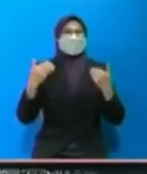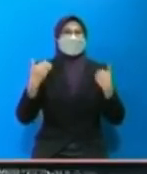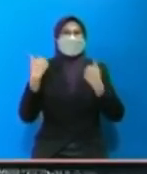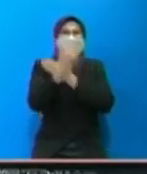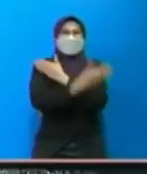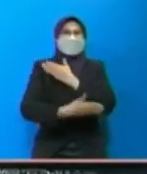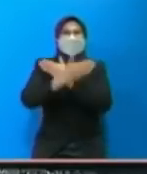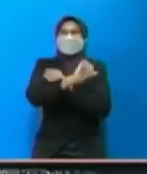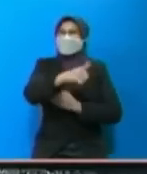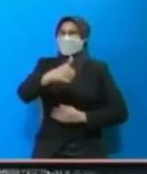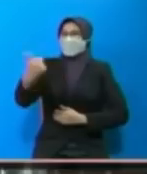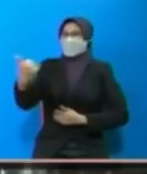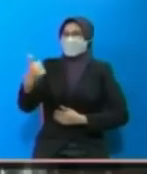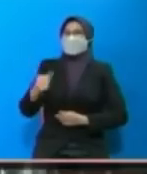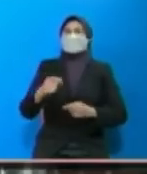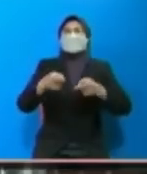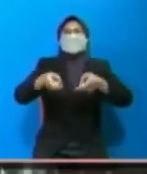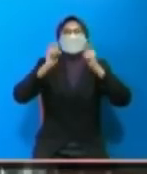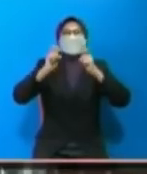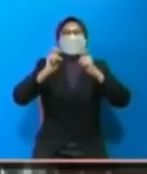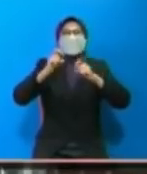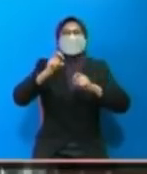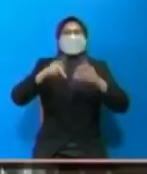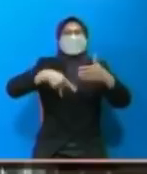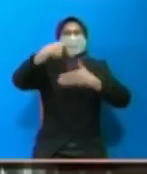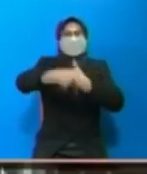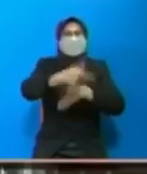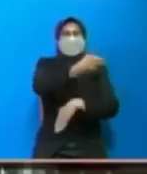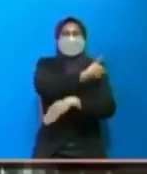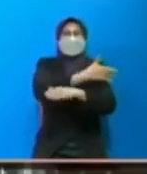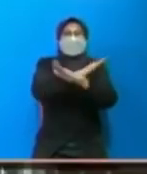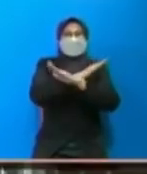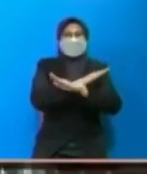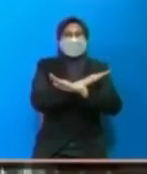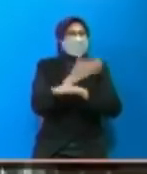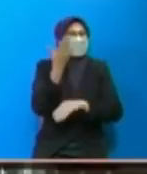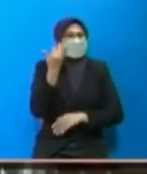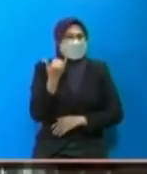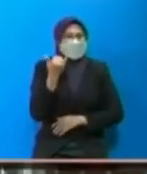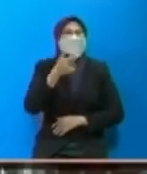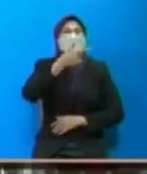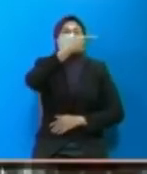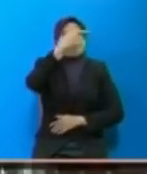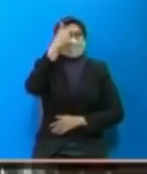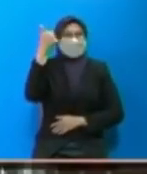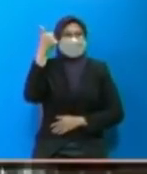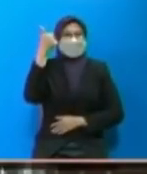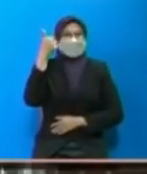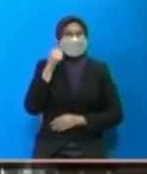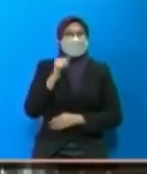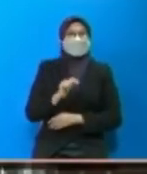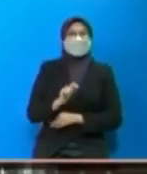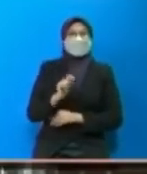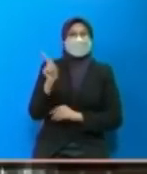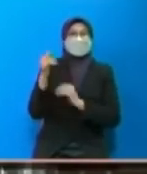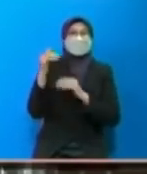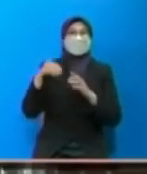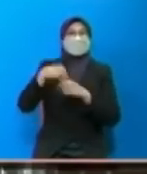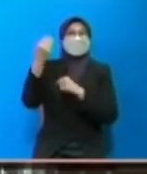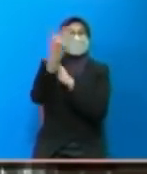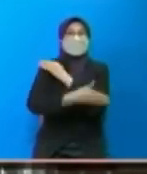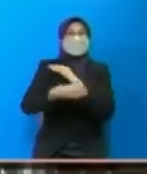negara-negara lain yang cepat program vaksinasi mereka yespica adalah kerana mereka buat dulu proxy Uman